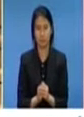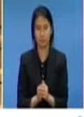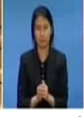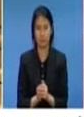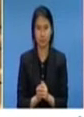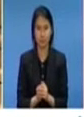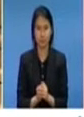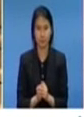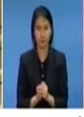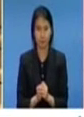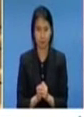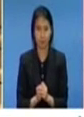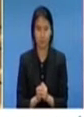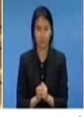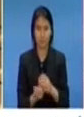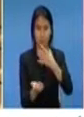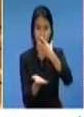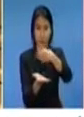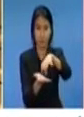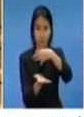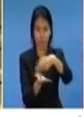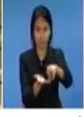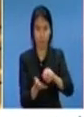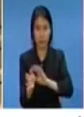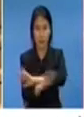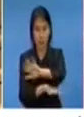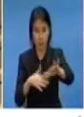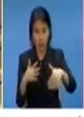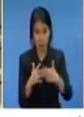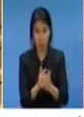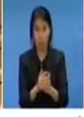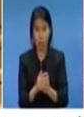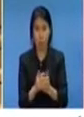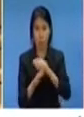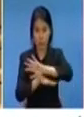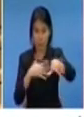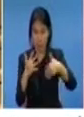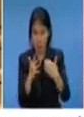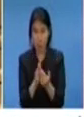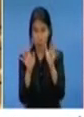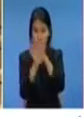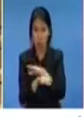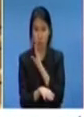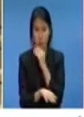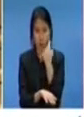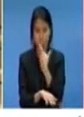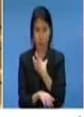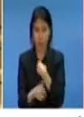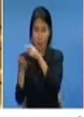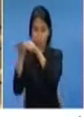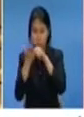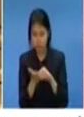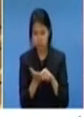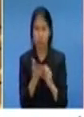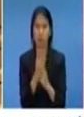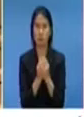ต้องนำเรียนอย่างนี้ครับว่าทุกเรื่องหลายเรื่องที่ผ่านสภาปฏิรูปประเทศสภาการขับเคลื่อน